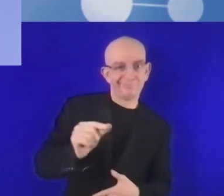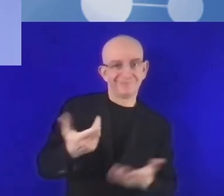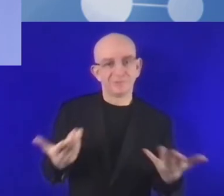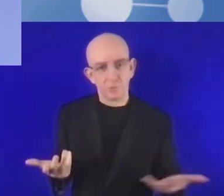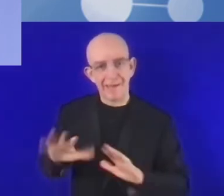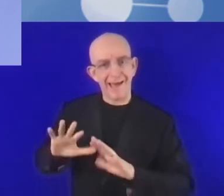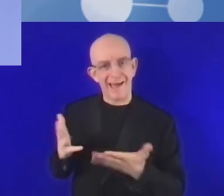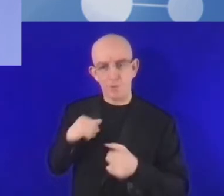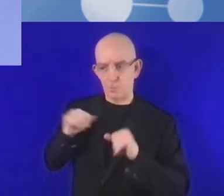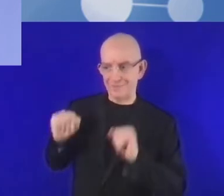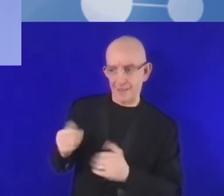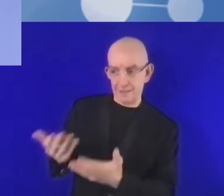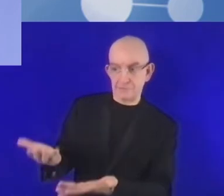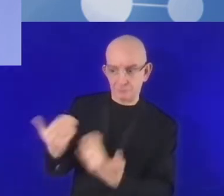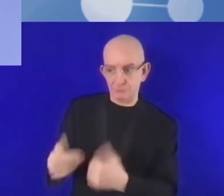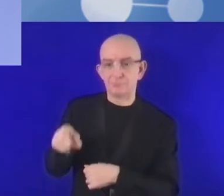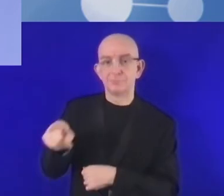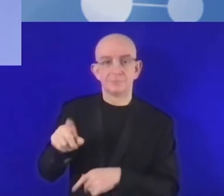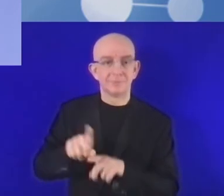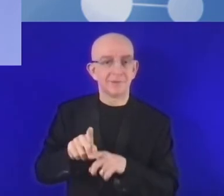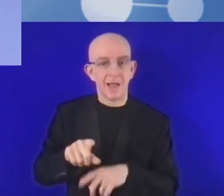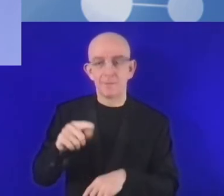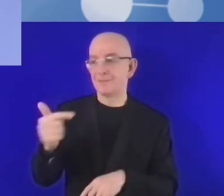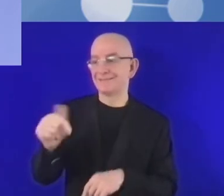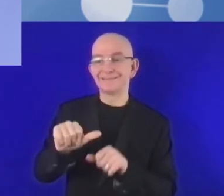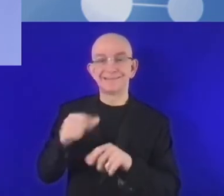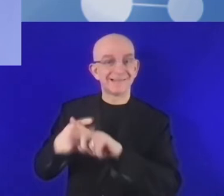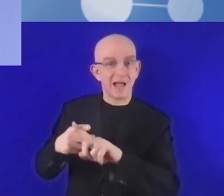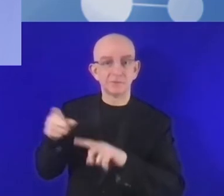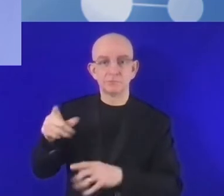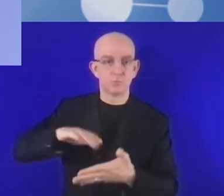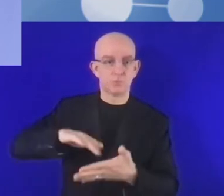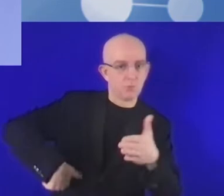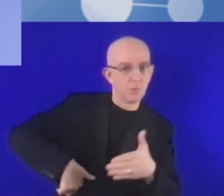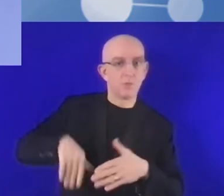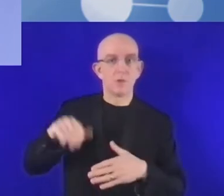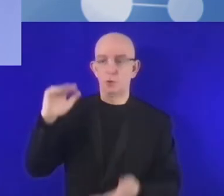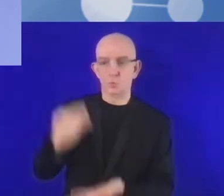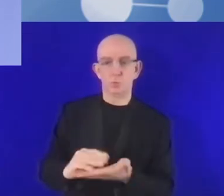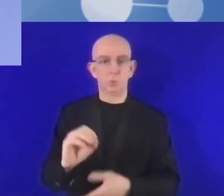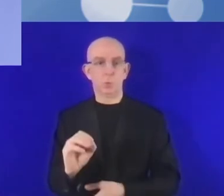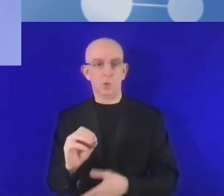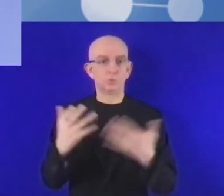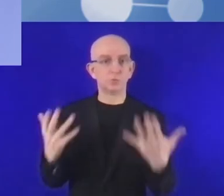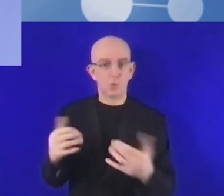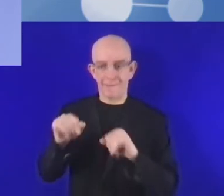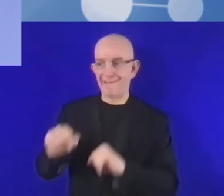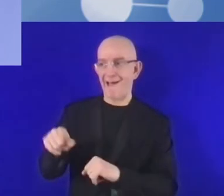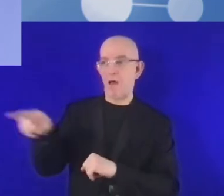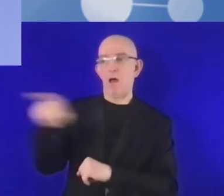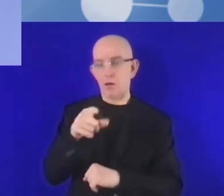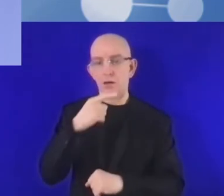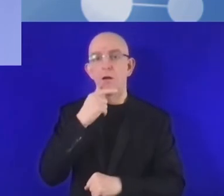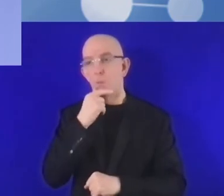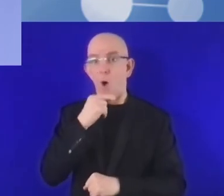有些人有非常好的创新的想法，但是他没有资源、没有资金，这